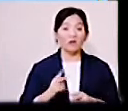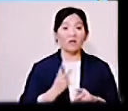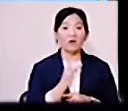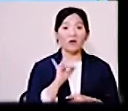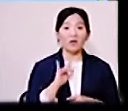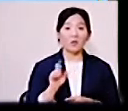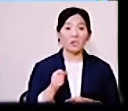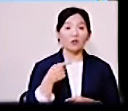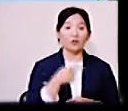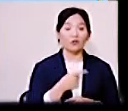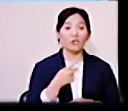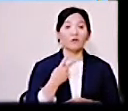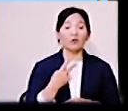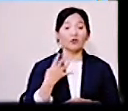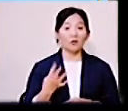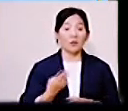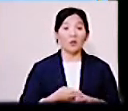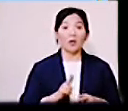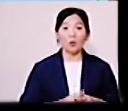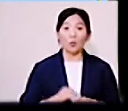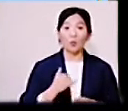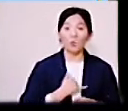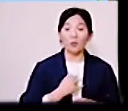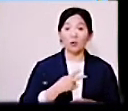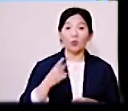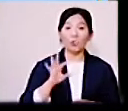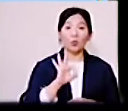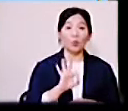на 1024. У нас получилось